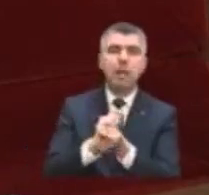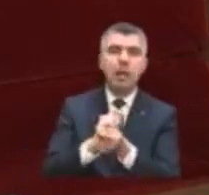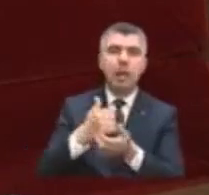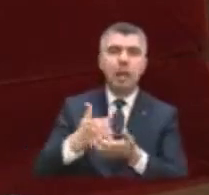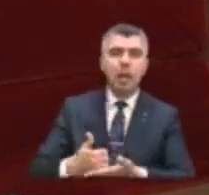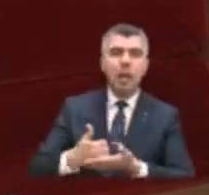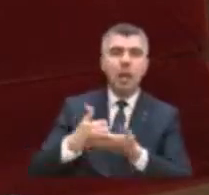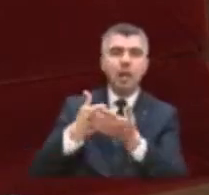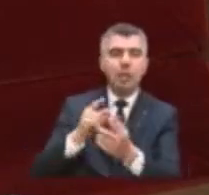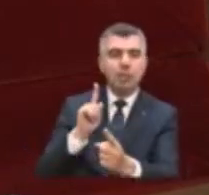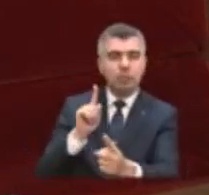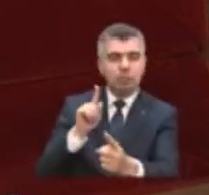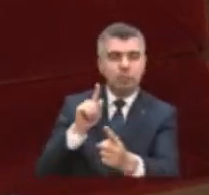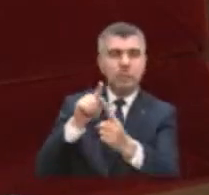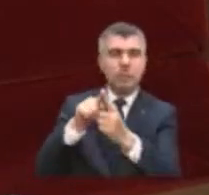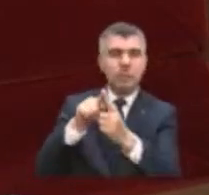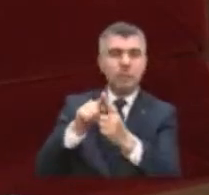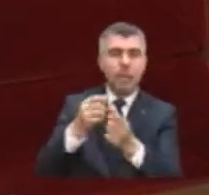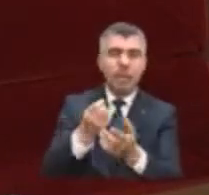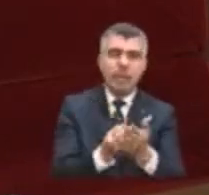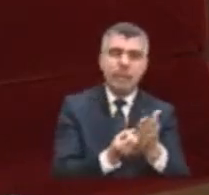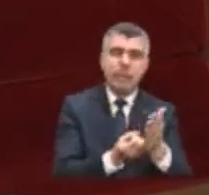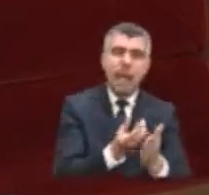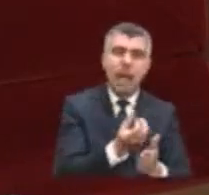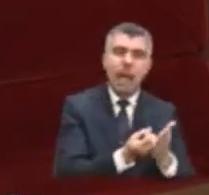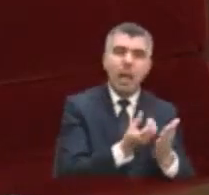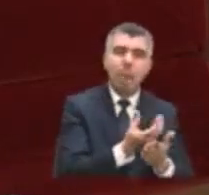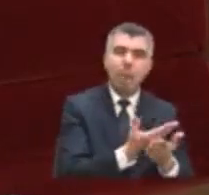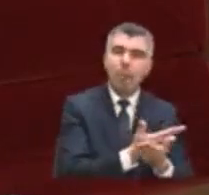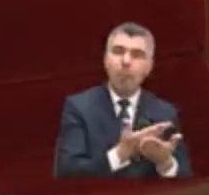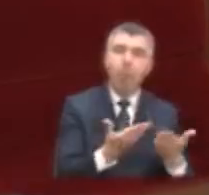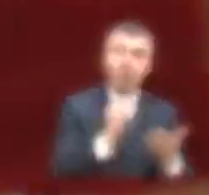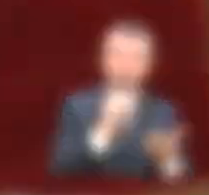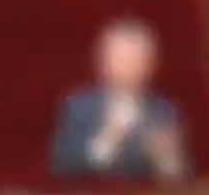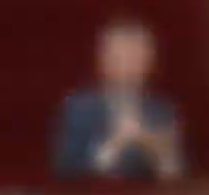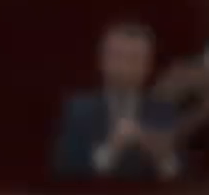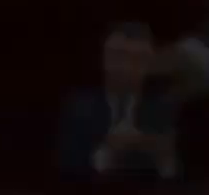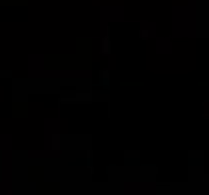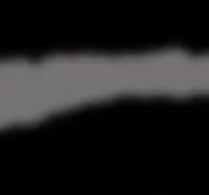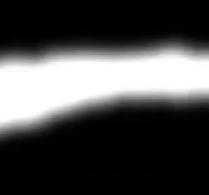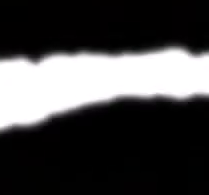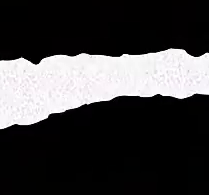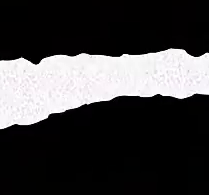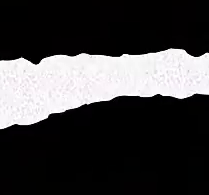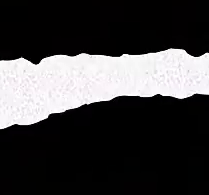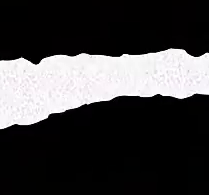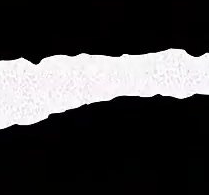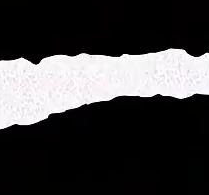التركيز يتم على جوده التعلمات في الابتدائي. وشكرا.